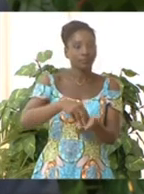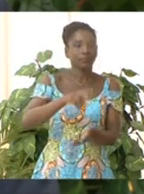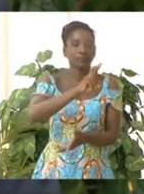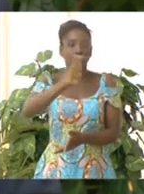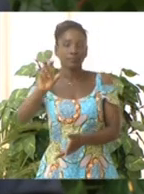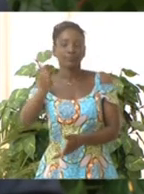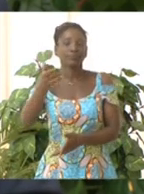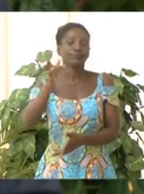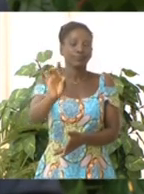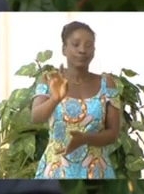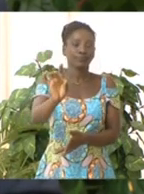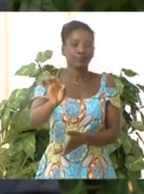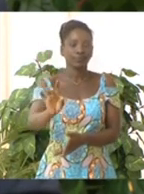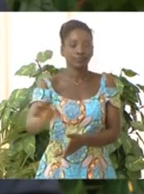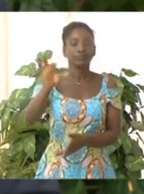8218, soit